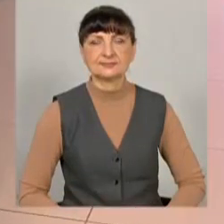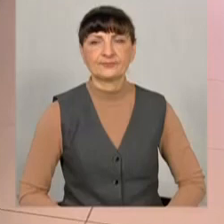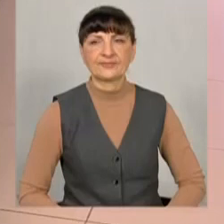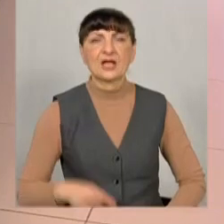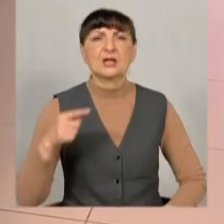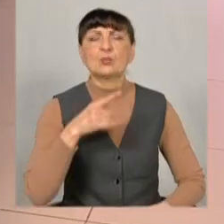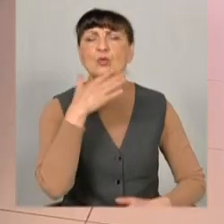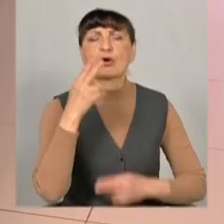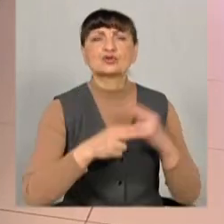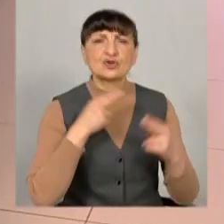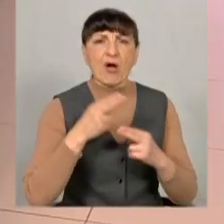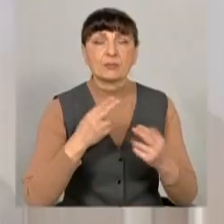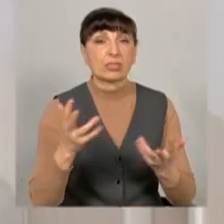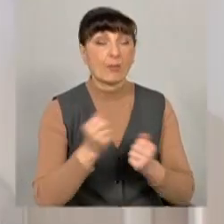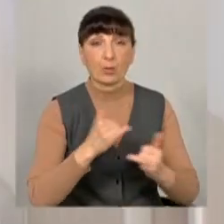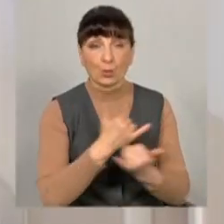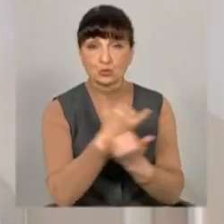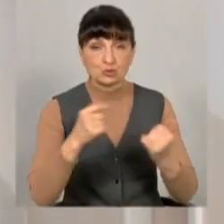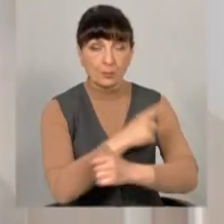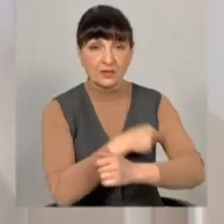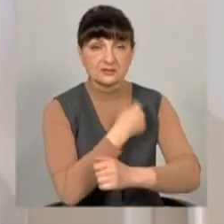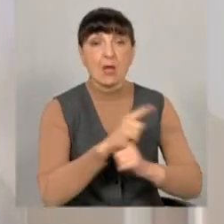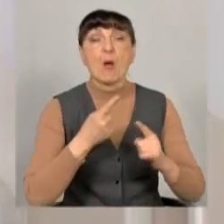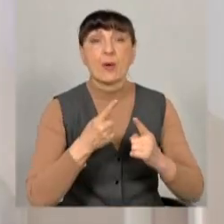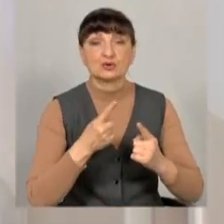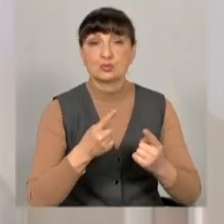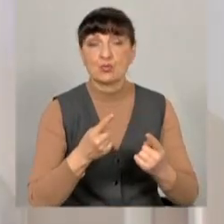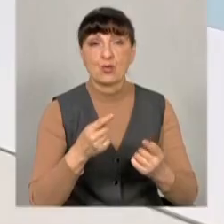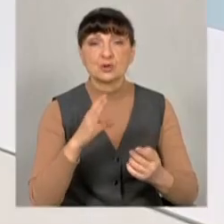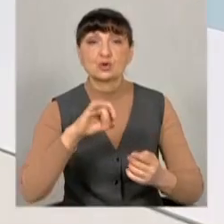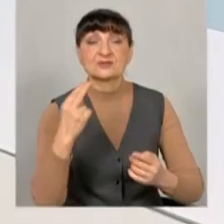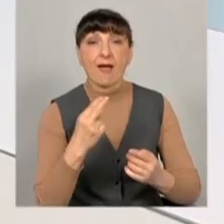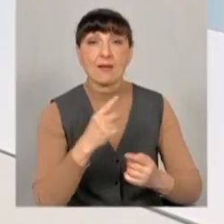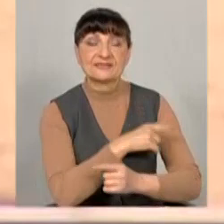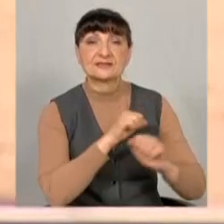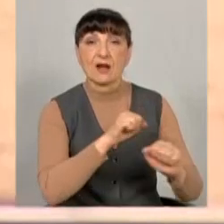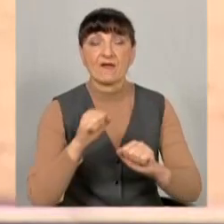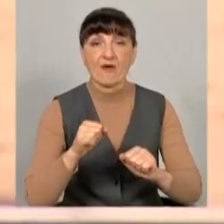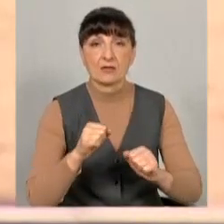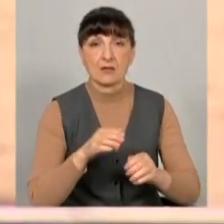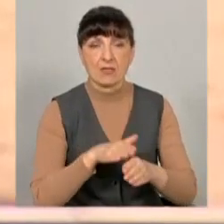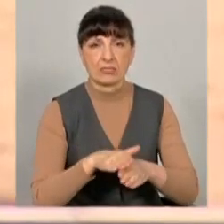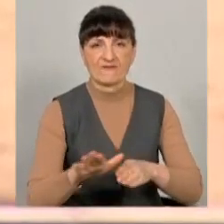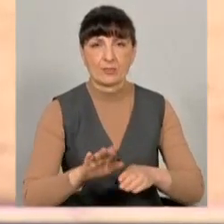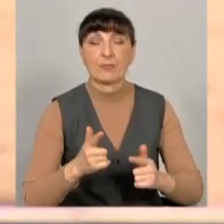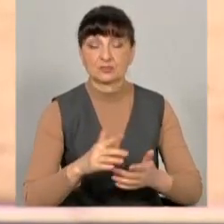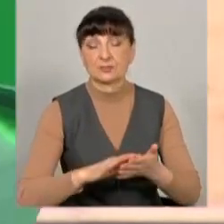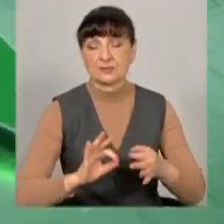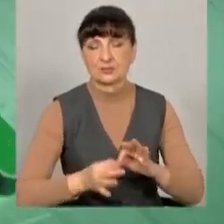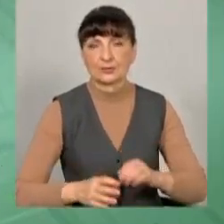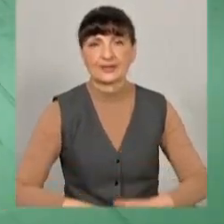Тысячи жалоб и десятки тысяч неполученных услуг. Почему хромает социальное медстрахование? Тему разбирала я, Даля Насипова.